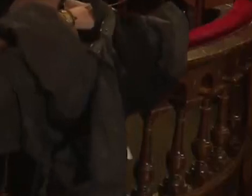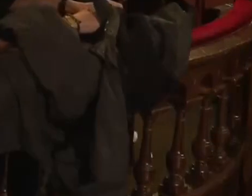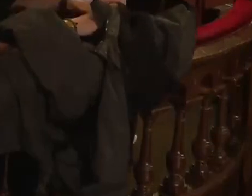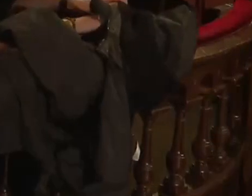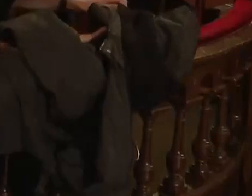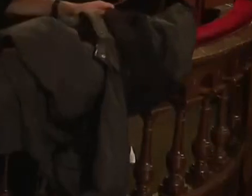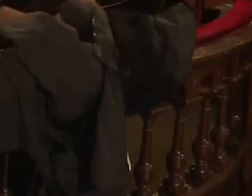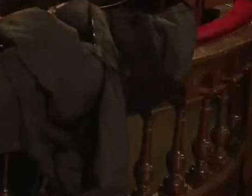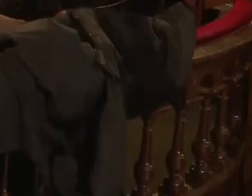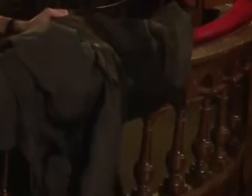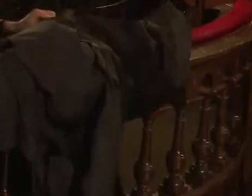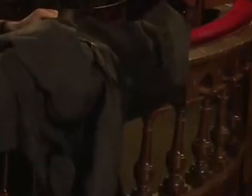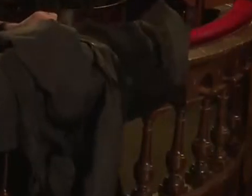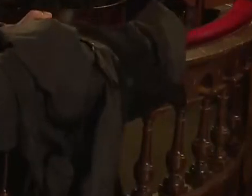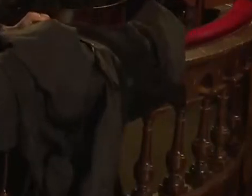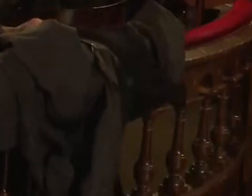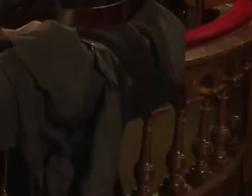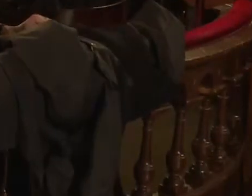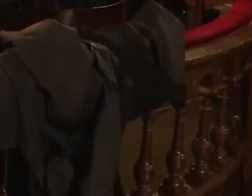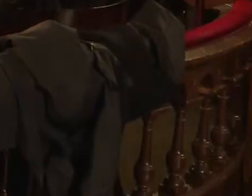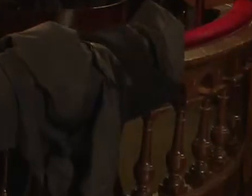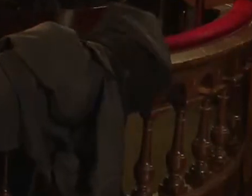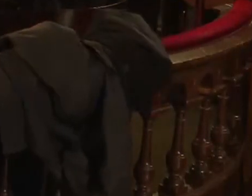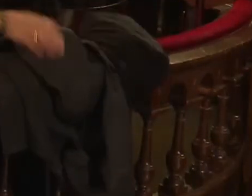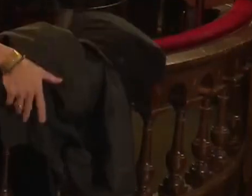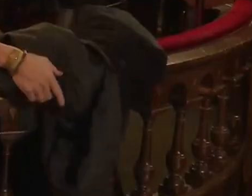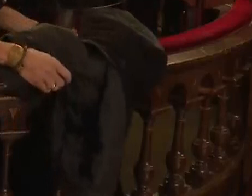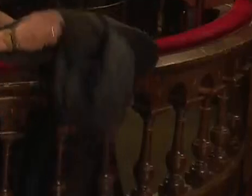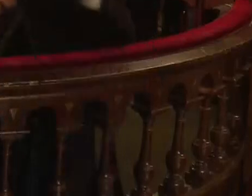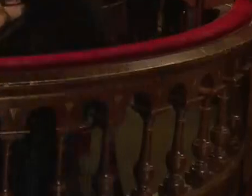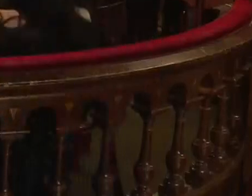anterior. No sé si hi ha alguna cosa a dir sobre l'acte. Doncs...